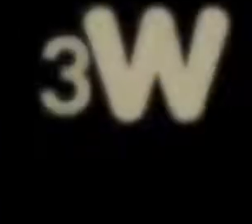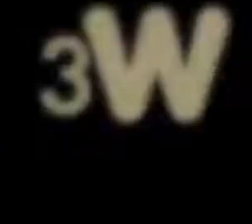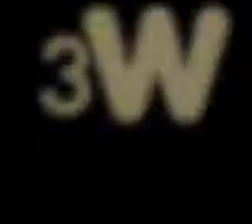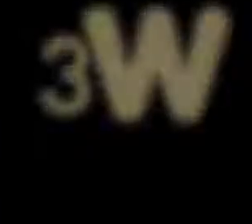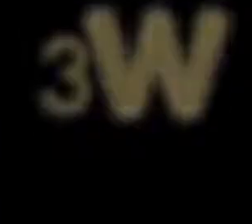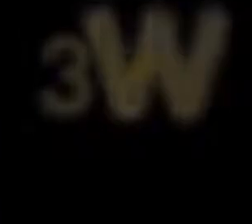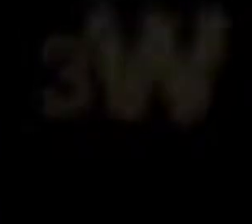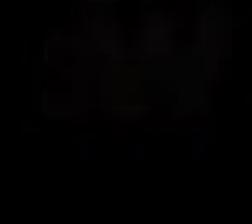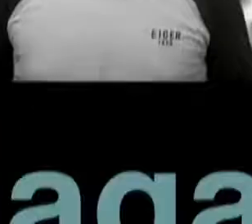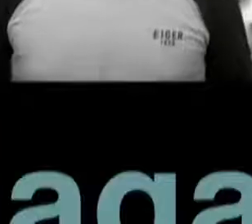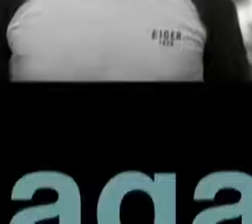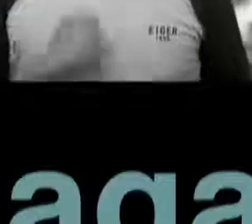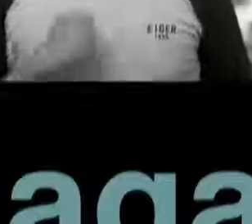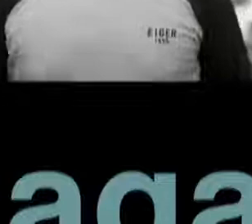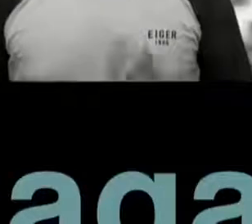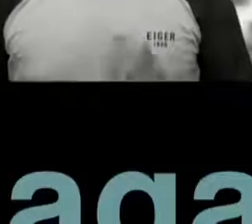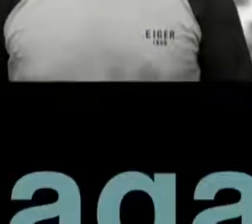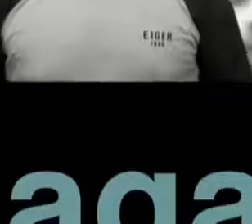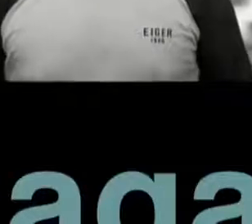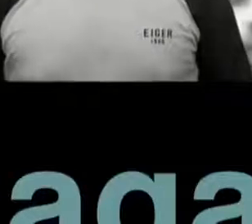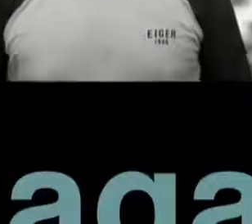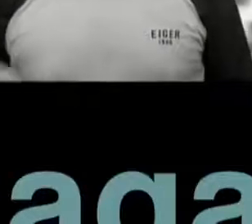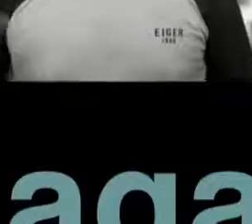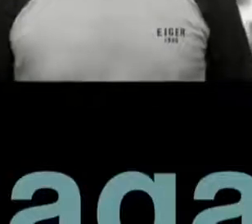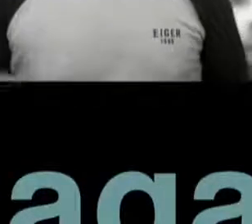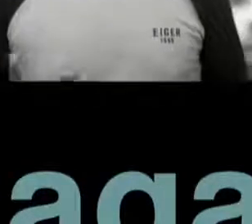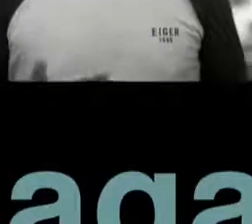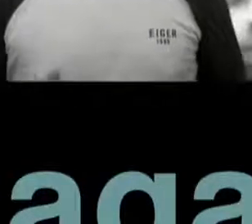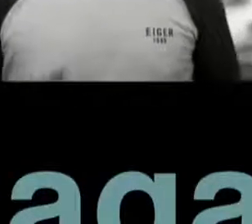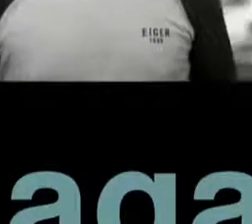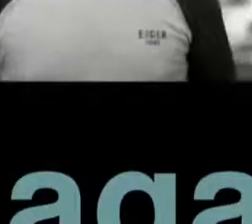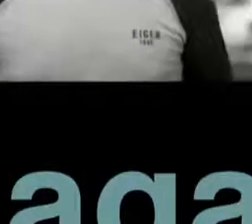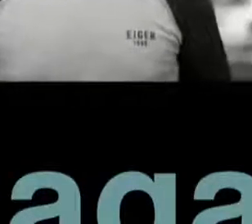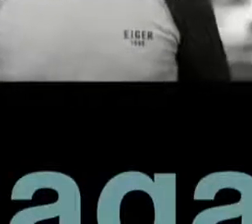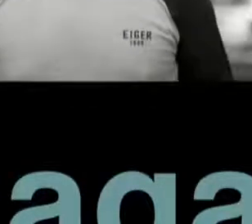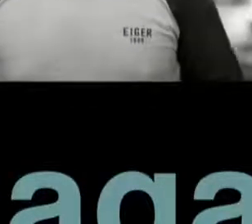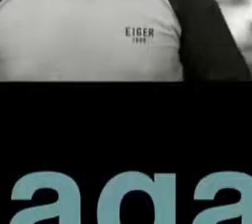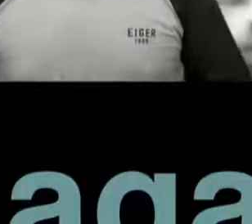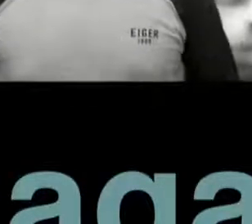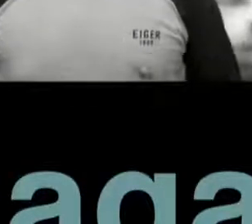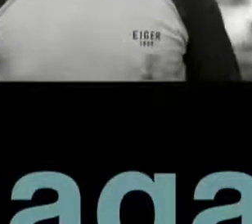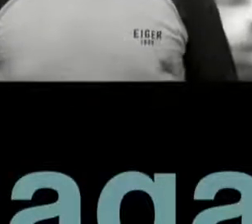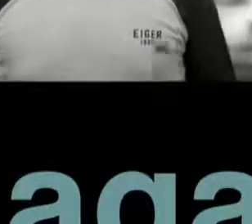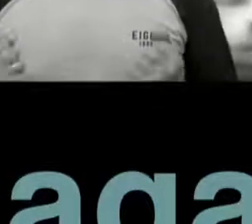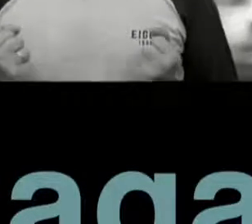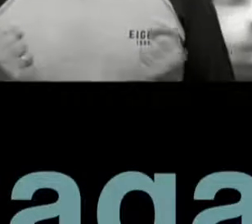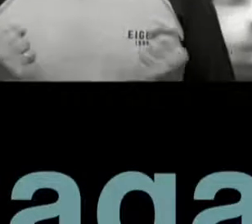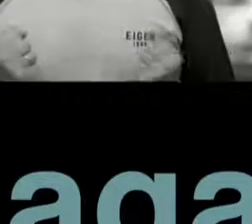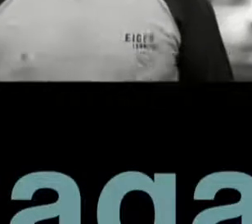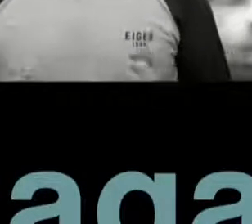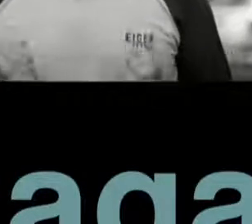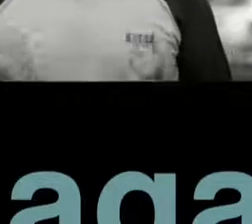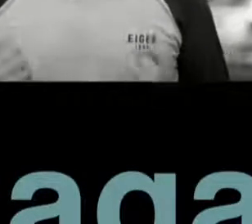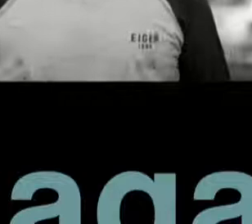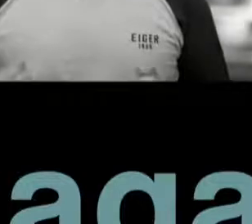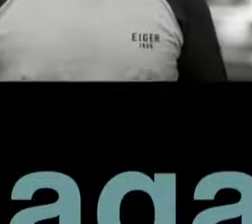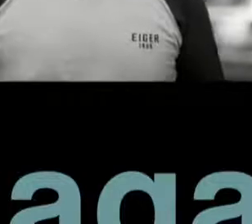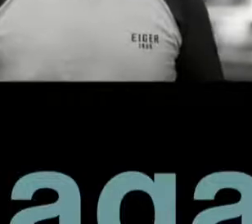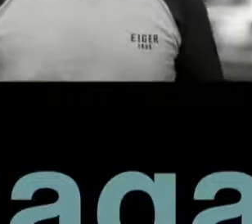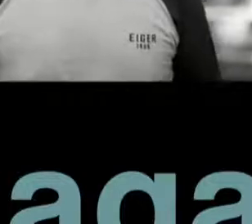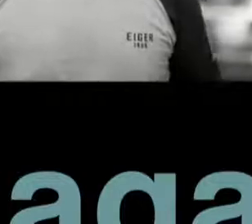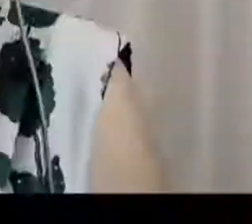selamat menikmati tanggah yang gembira mencegah kita jatuh